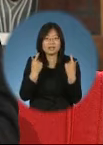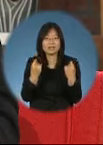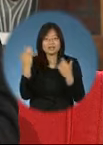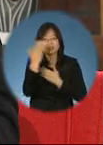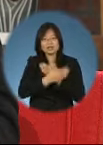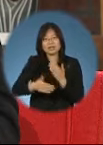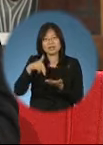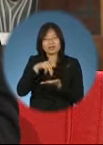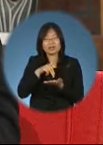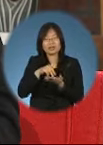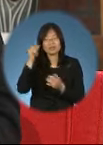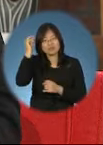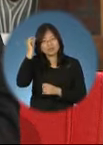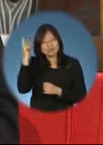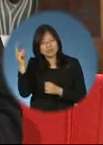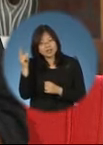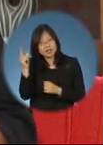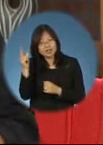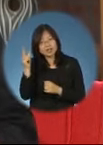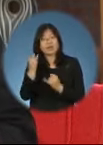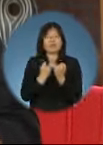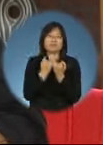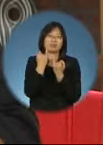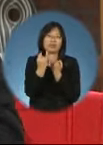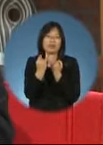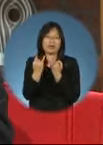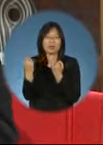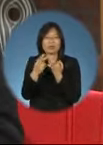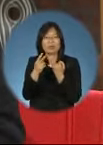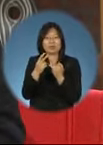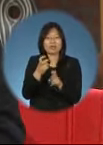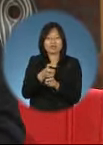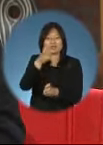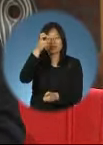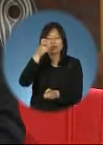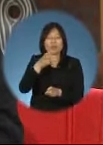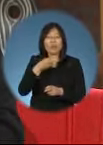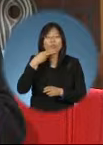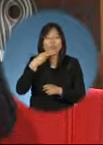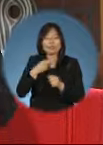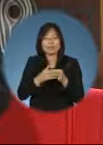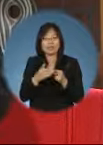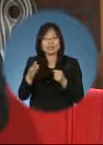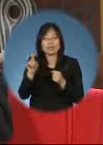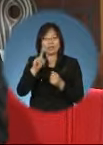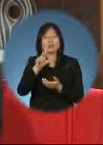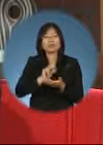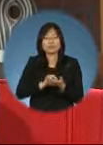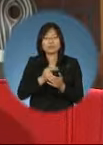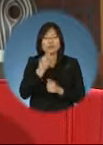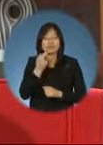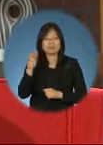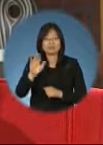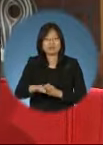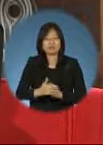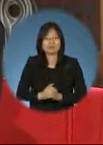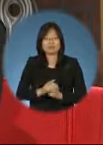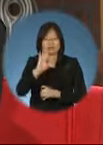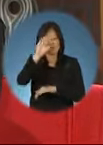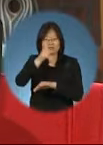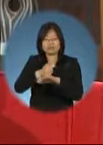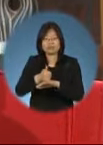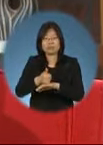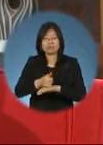뭐 대단한 미모와 뭐 널씬한 뭐 이런 것도 아니고, 그게 아무 문제가 없었지만,